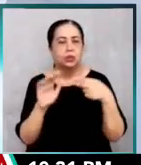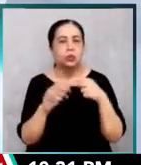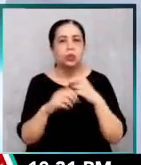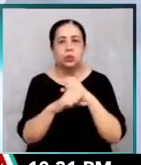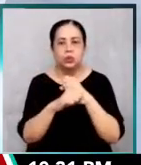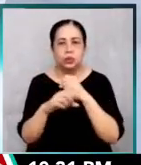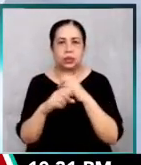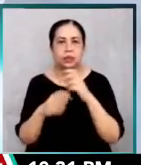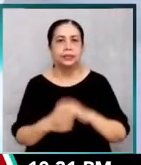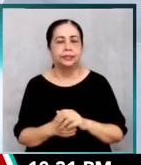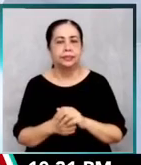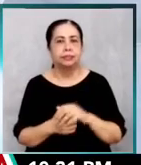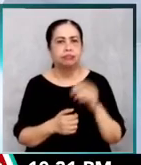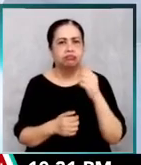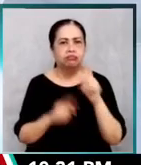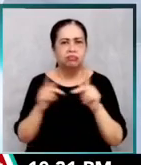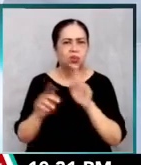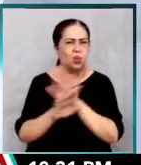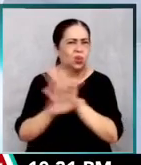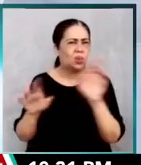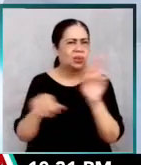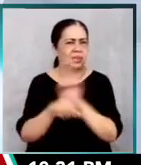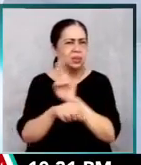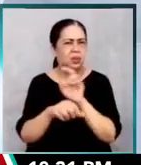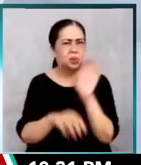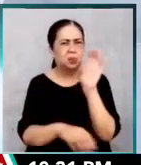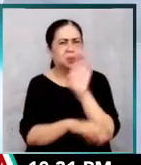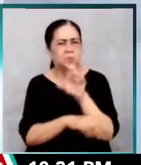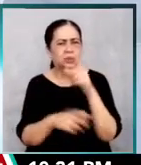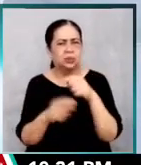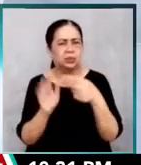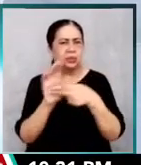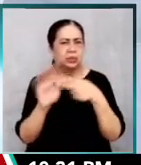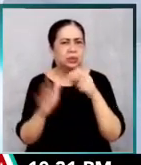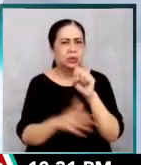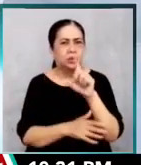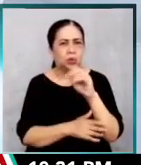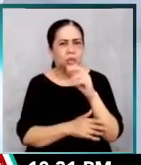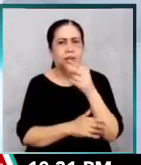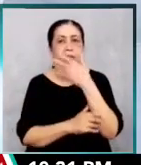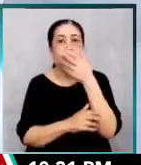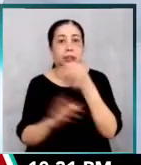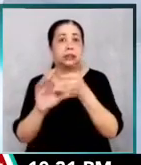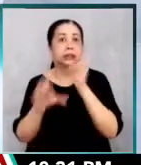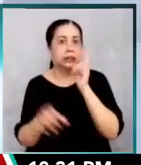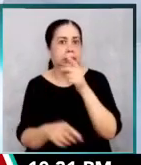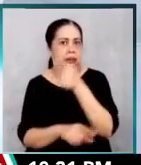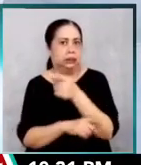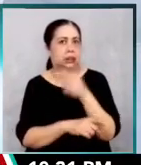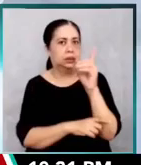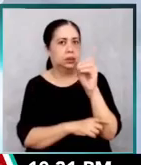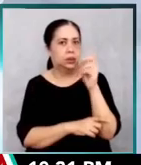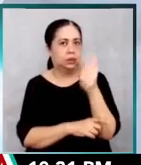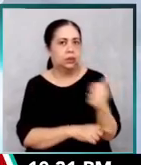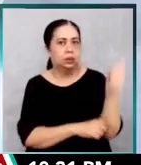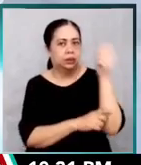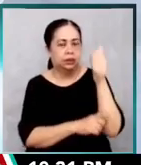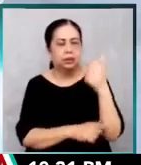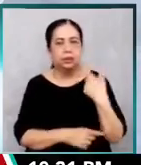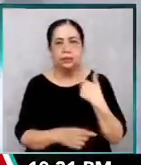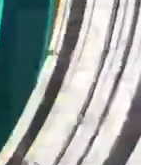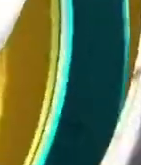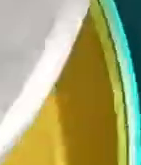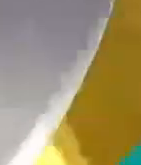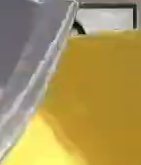mga panawagang huwag nang ipilit ang paggamit ng slogan at mag-resign na ang kalihim. May report si Sandra